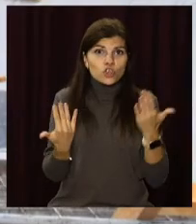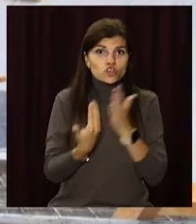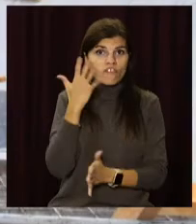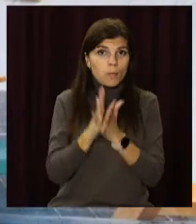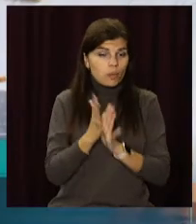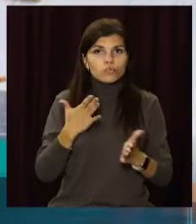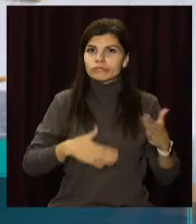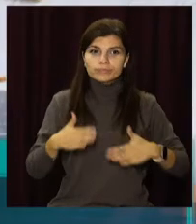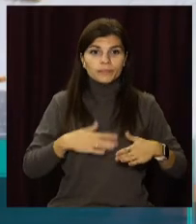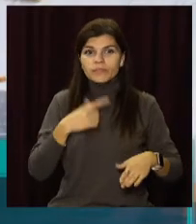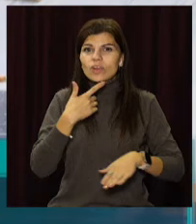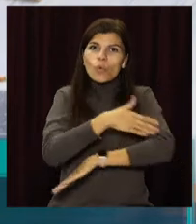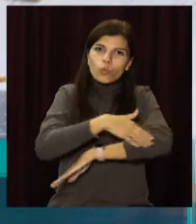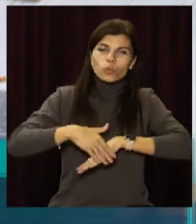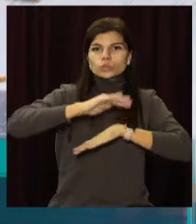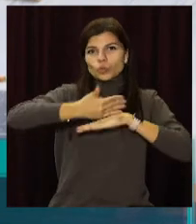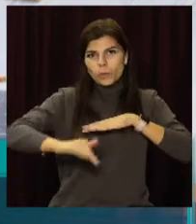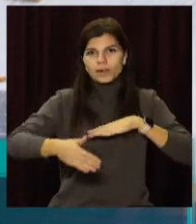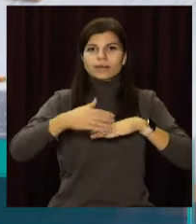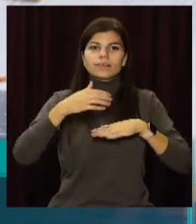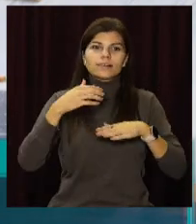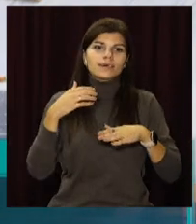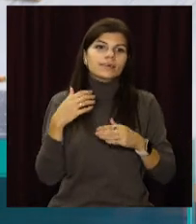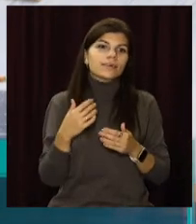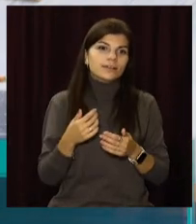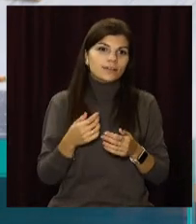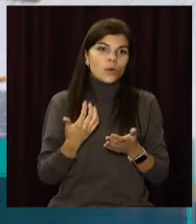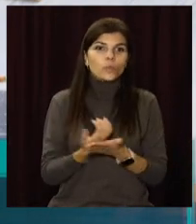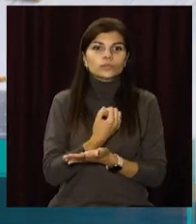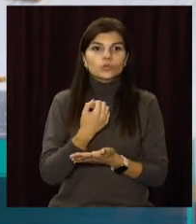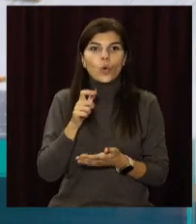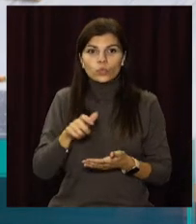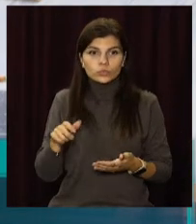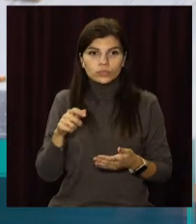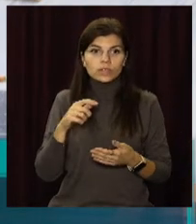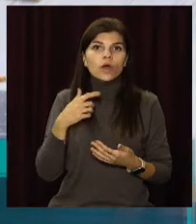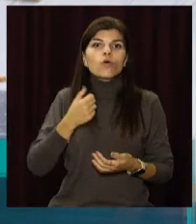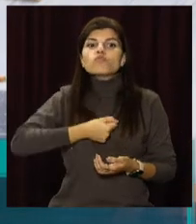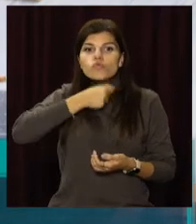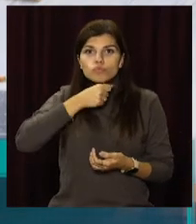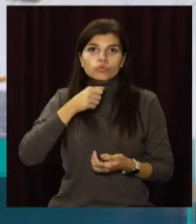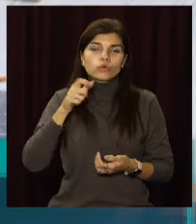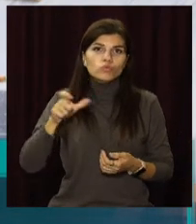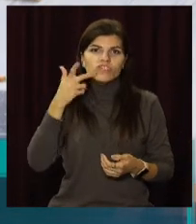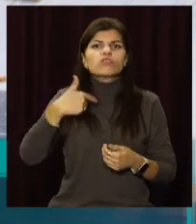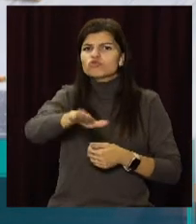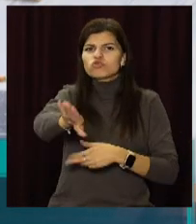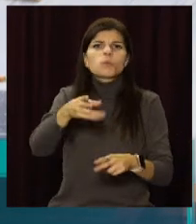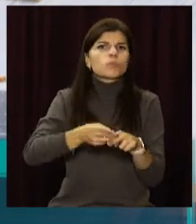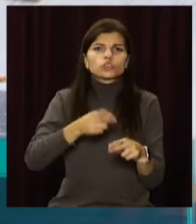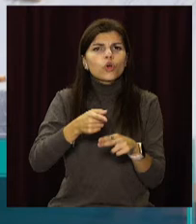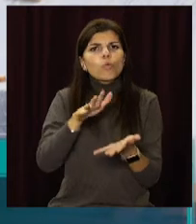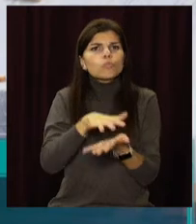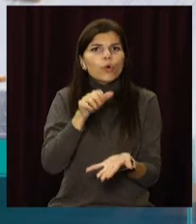Коли ти катаєшся по вулиці, там ступеньки, от такої, виходить, люди в пожилому возрасті нас спеціально проганяли, думають, що ми